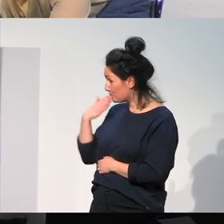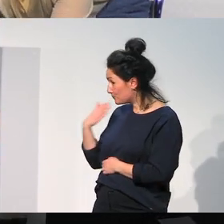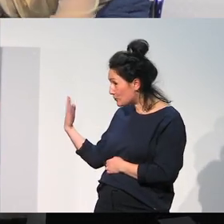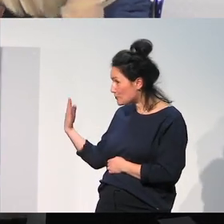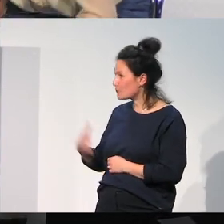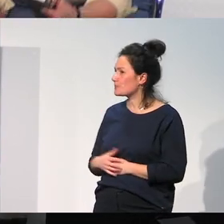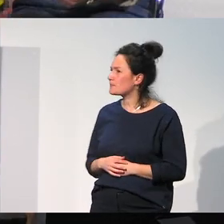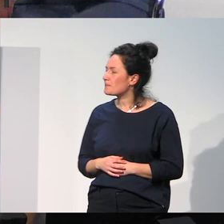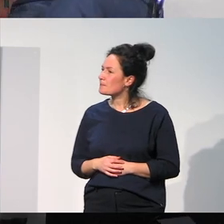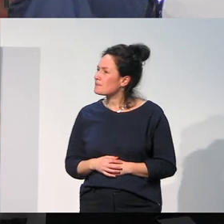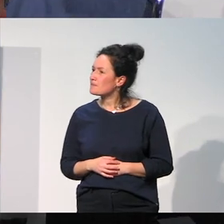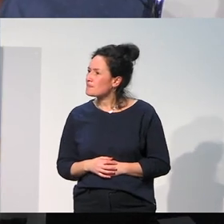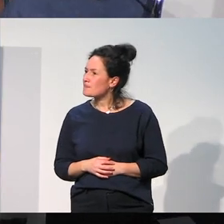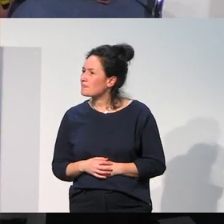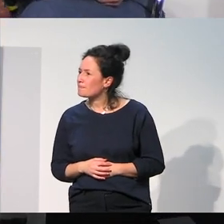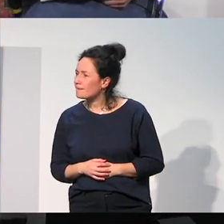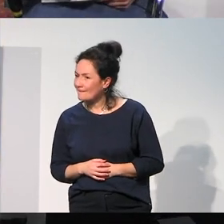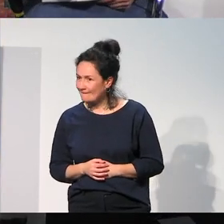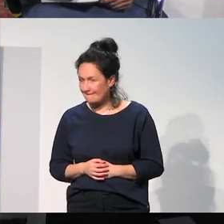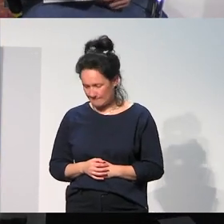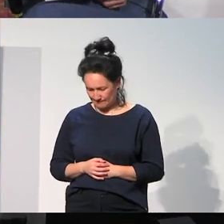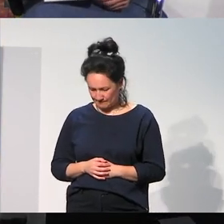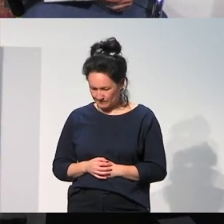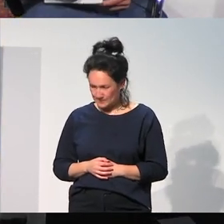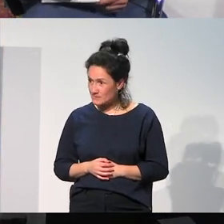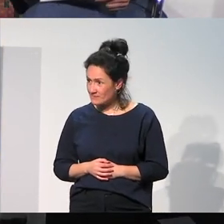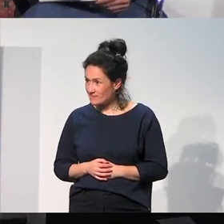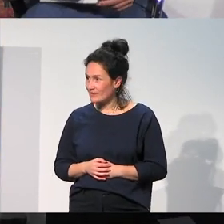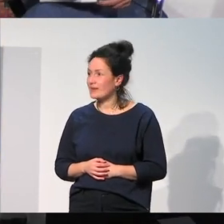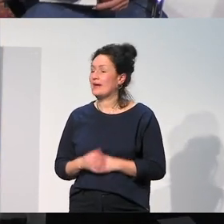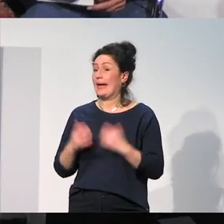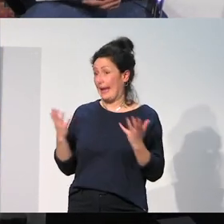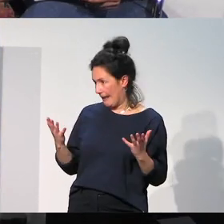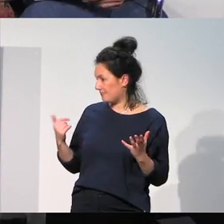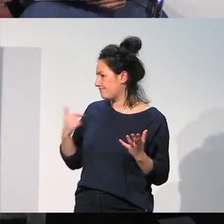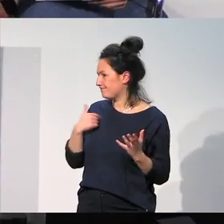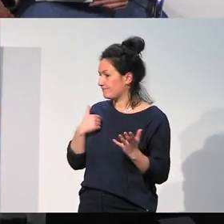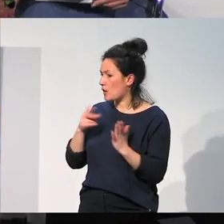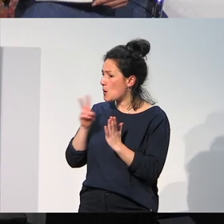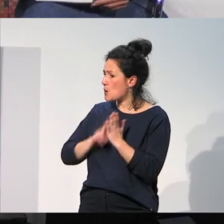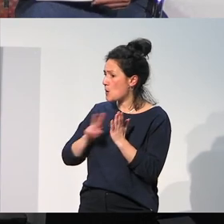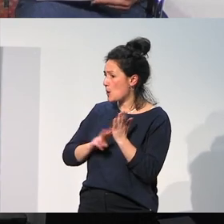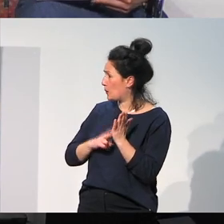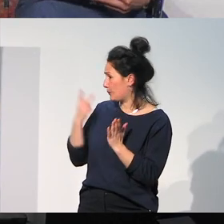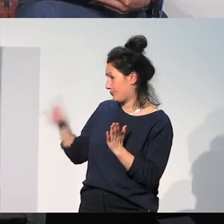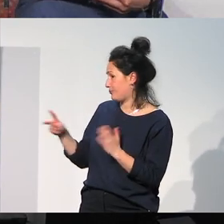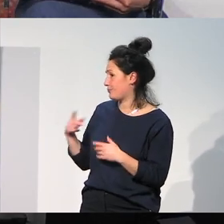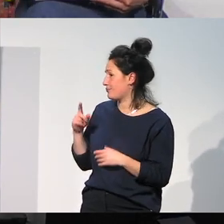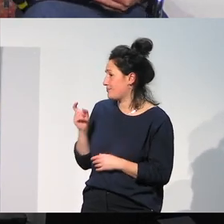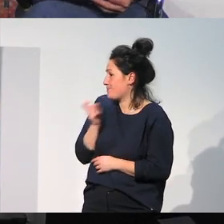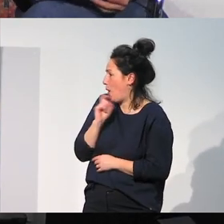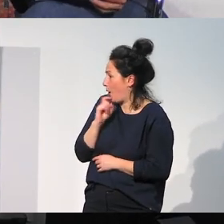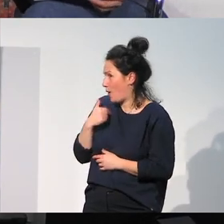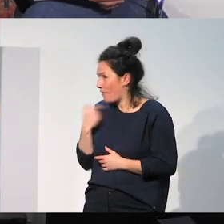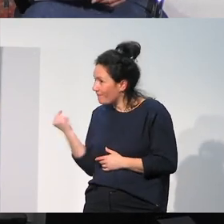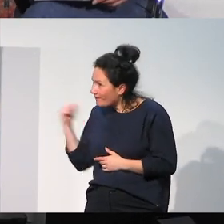Alors, j'ai dit que je n'ai pas lu vos œuvres. Je suis ici pour découvrir. Et